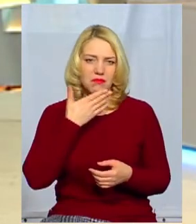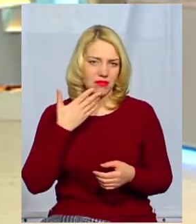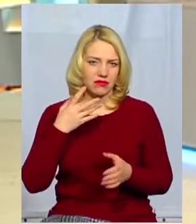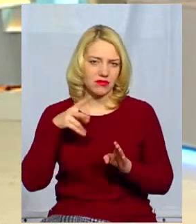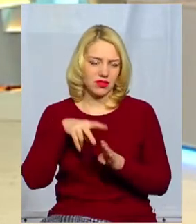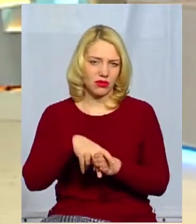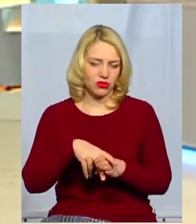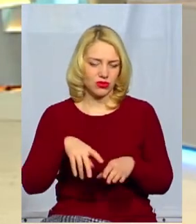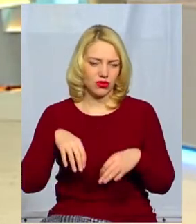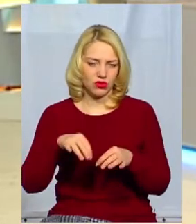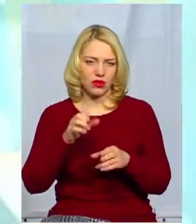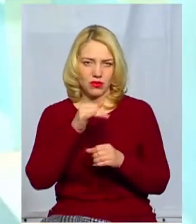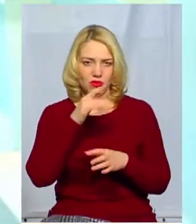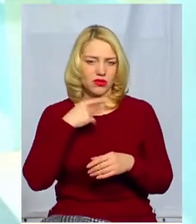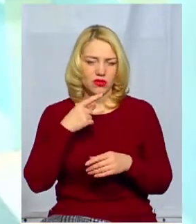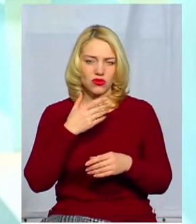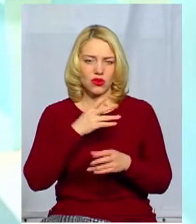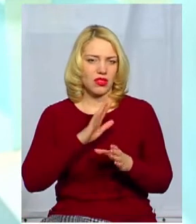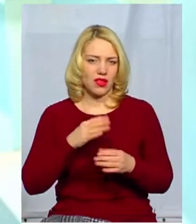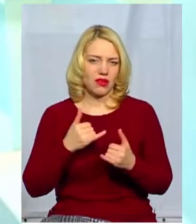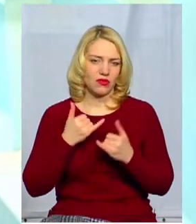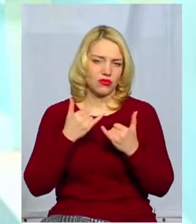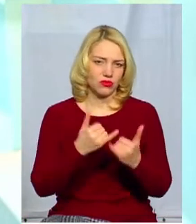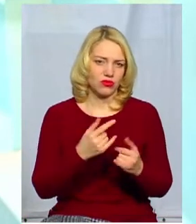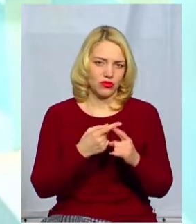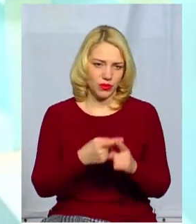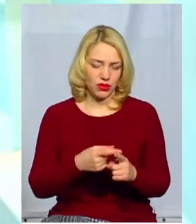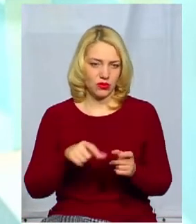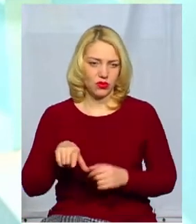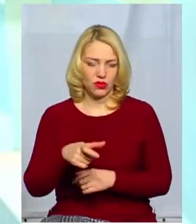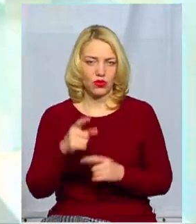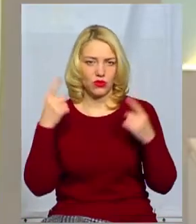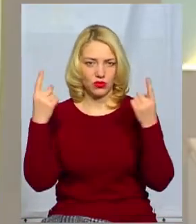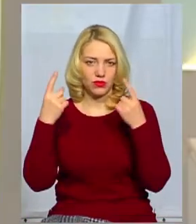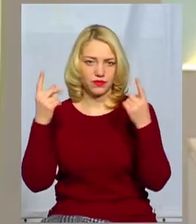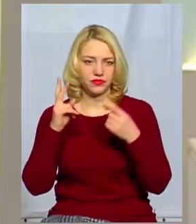не можна говорити про той факт, що не надають переваги водіям з включеними маячками.